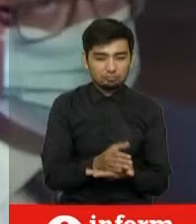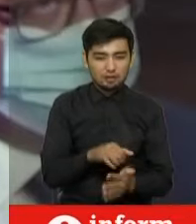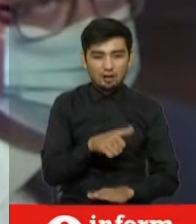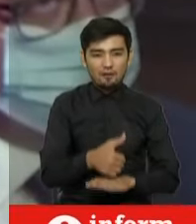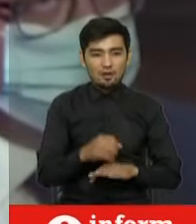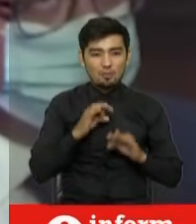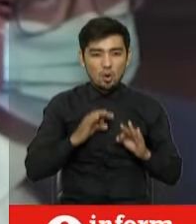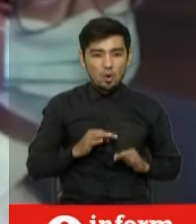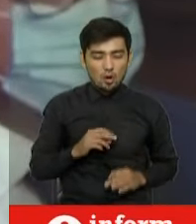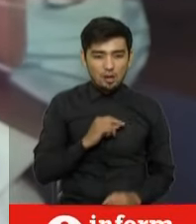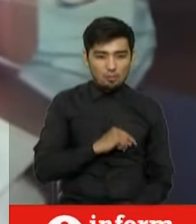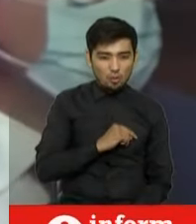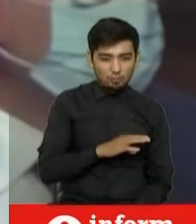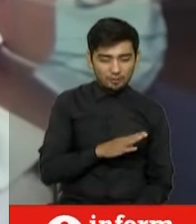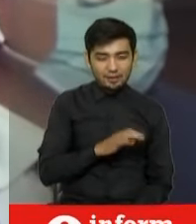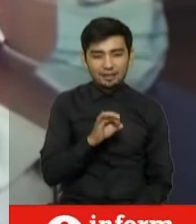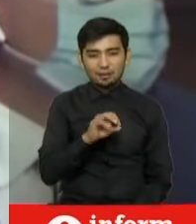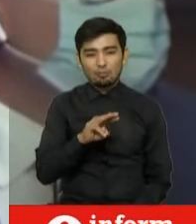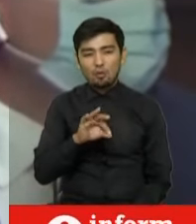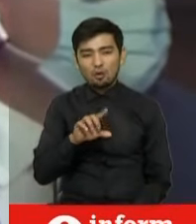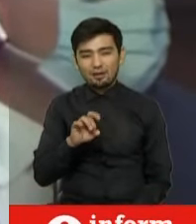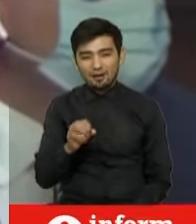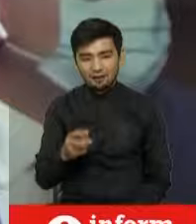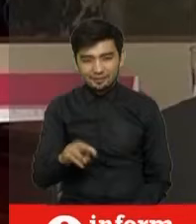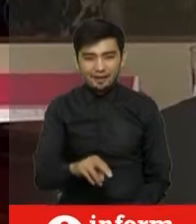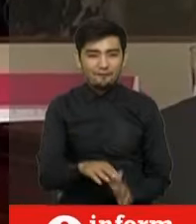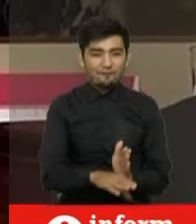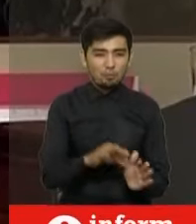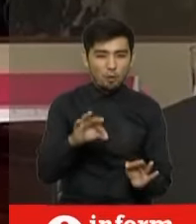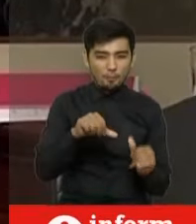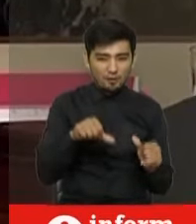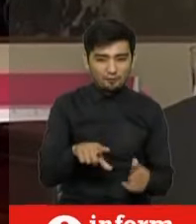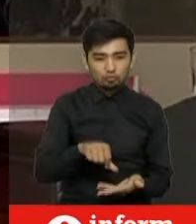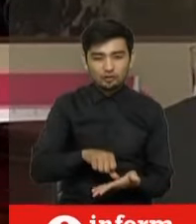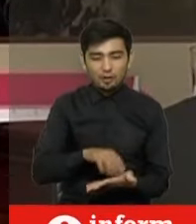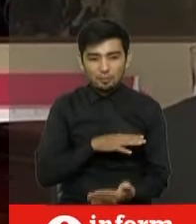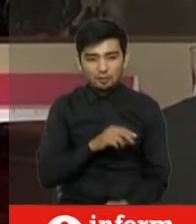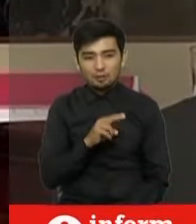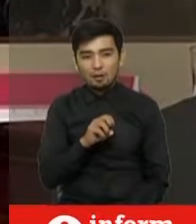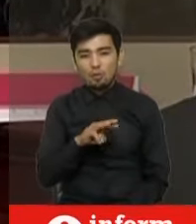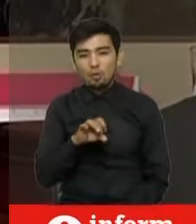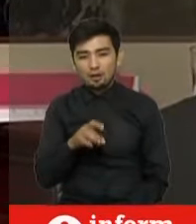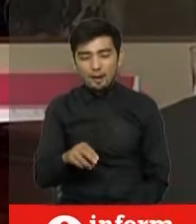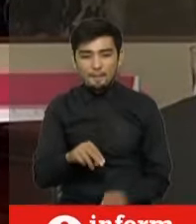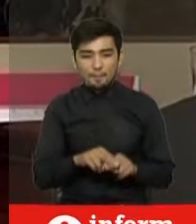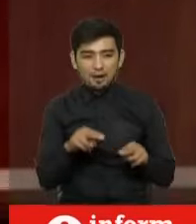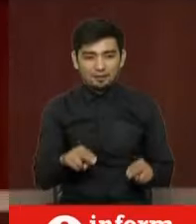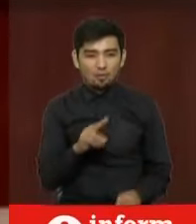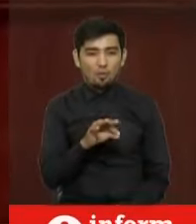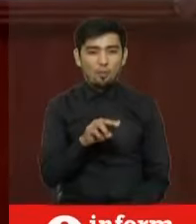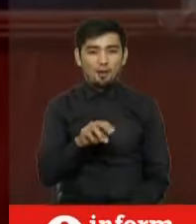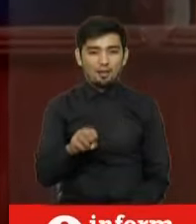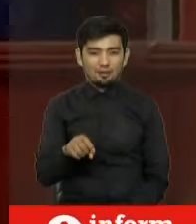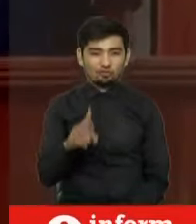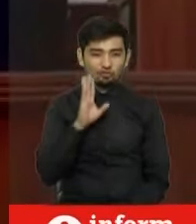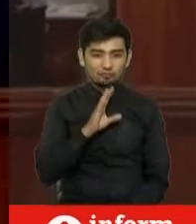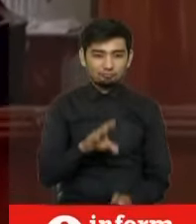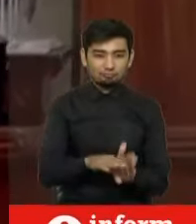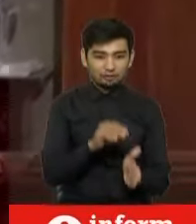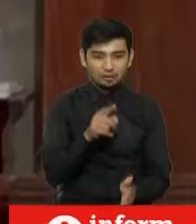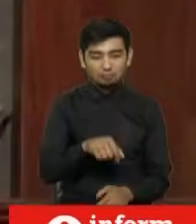болып, иммиграция, сайлау құқығы мәселелерімен айналысқан. Егер демократиялық партия Камаланы кандидат деп таңдаса, онда ол